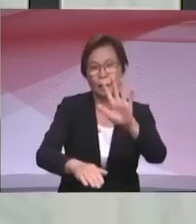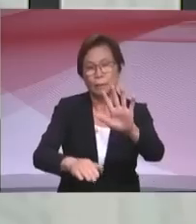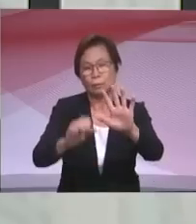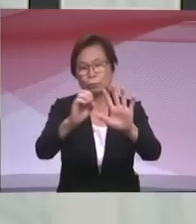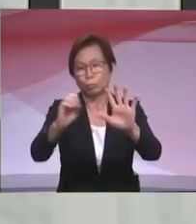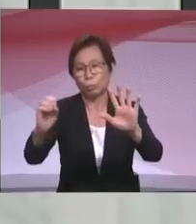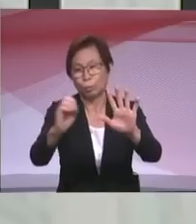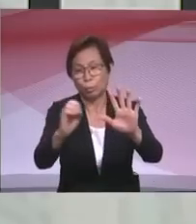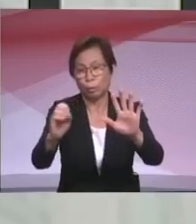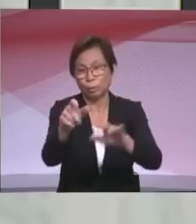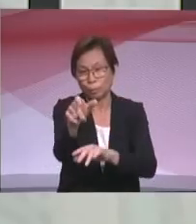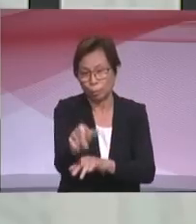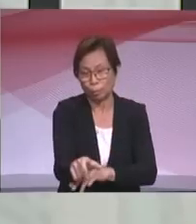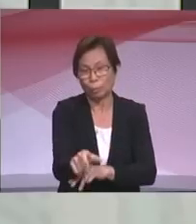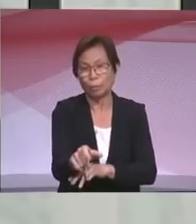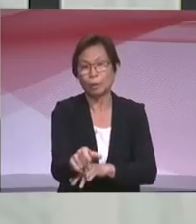500, iaitu